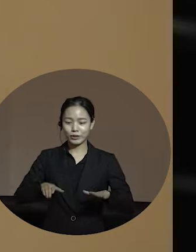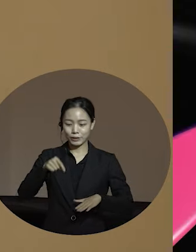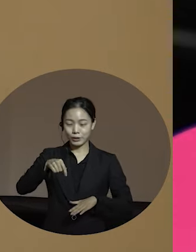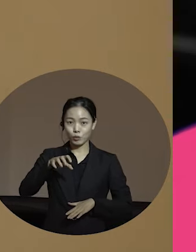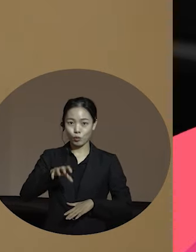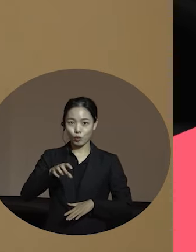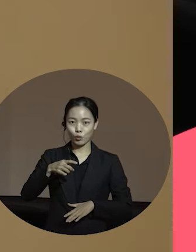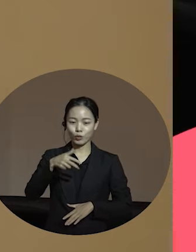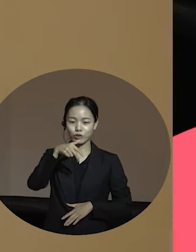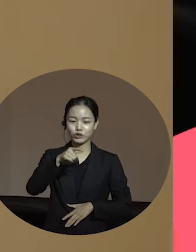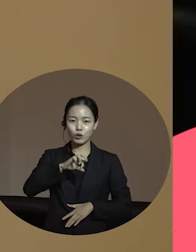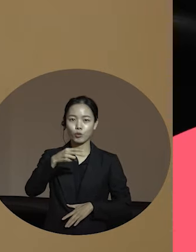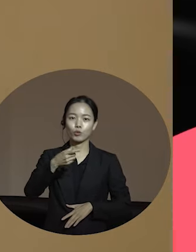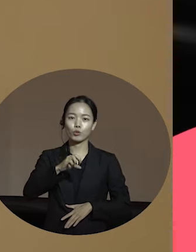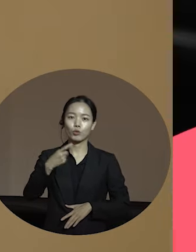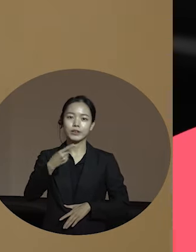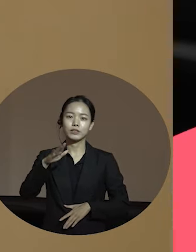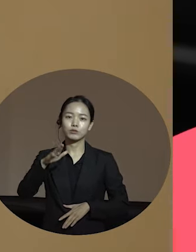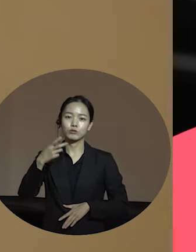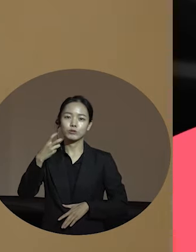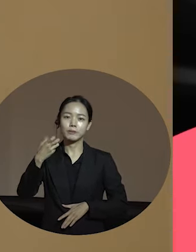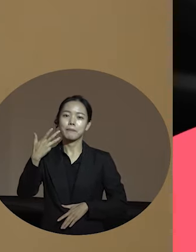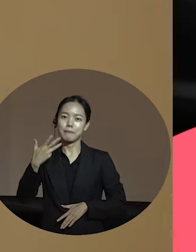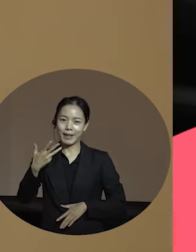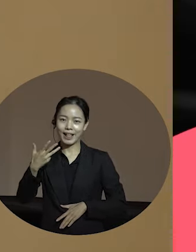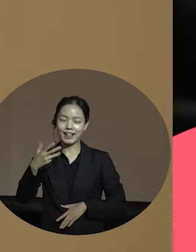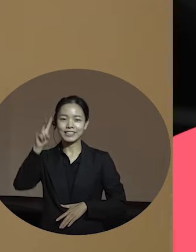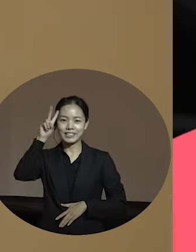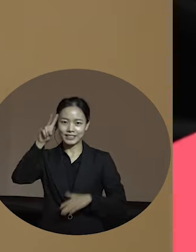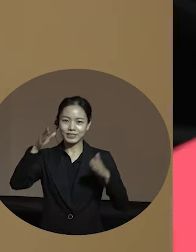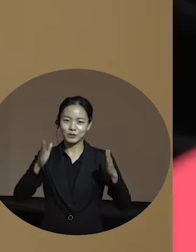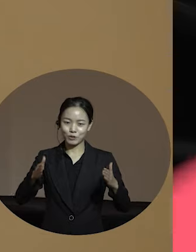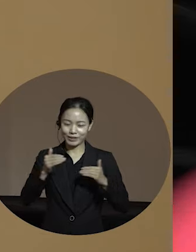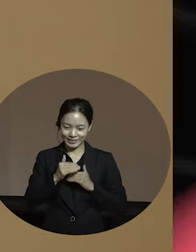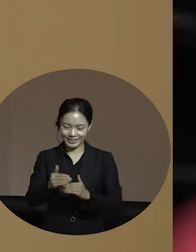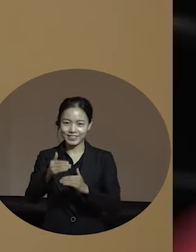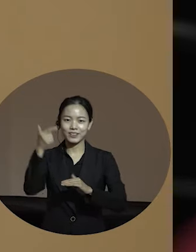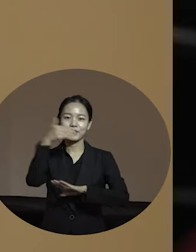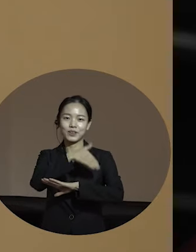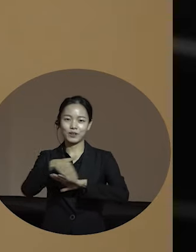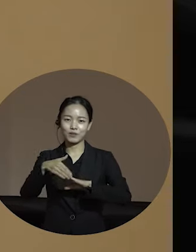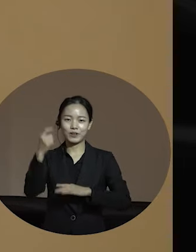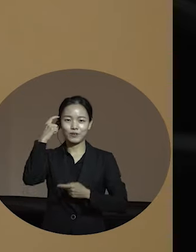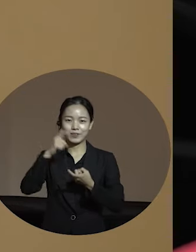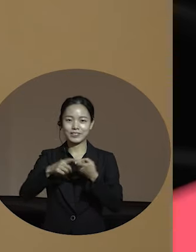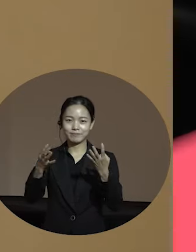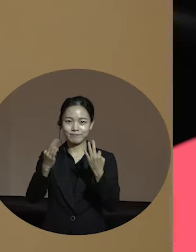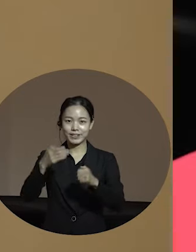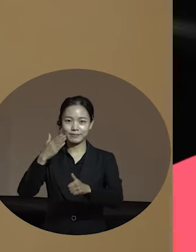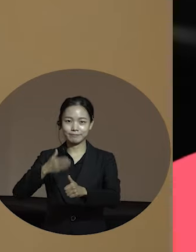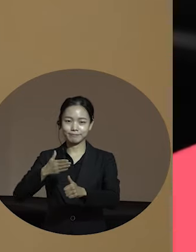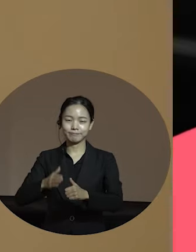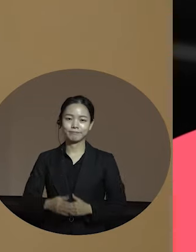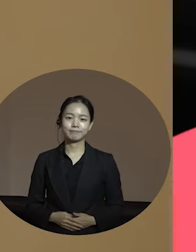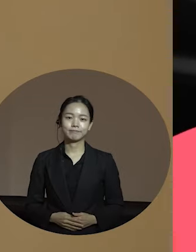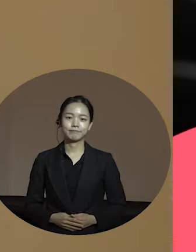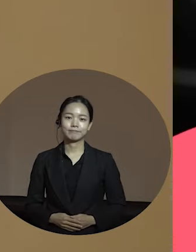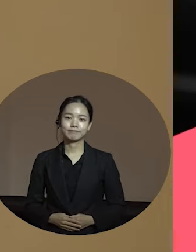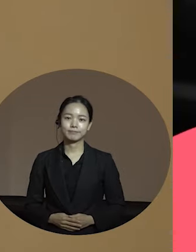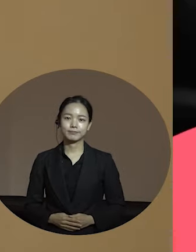아트센터에서 양일간에 걸쳐서 진행이 됩니다. 많은 관심 부탁드리겠습니다. 그럼 저희